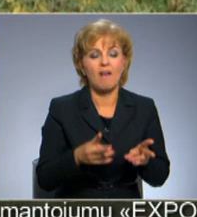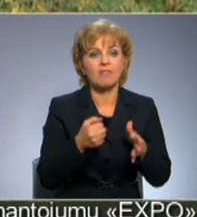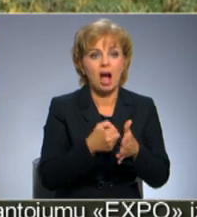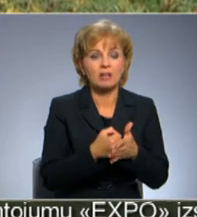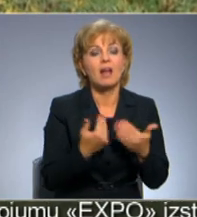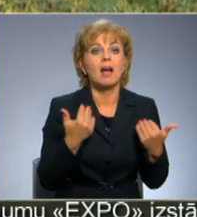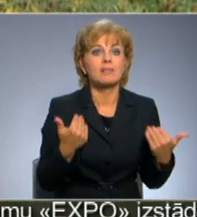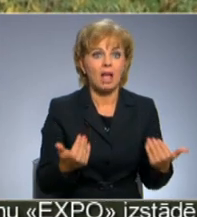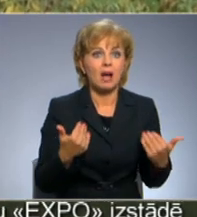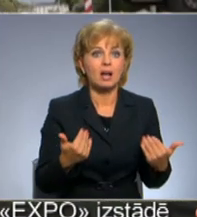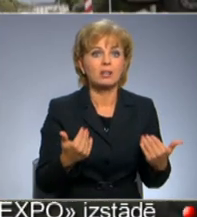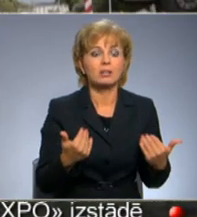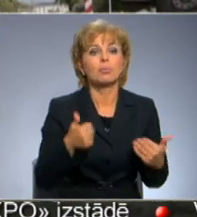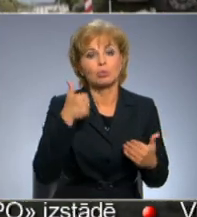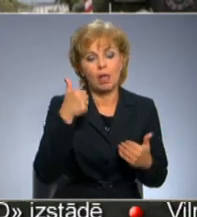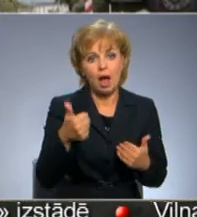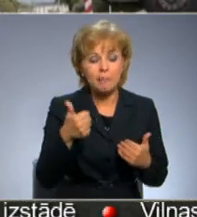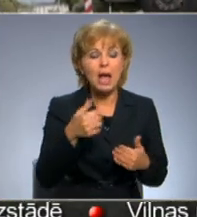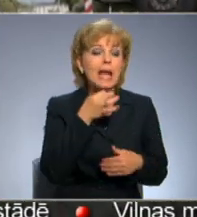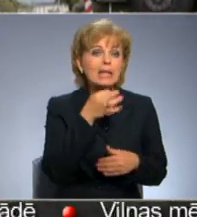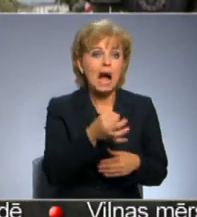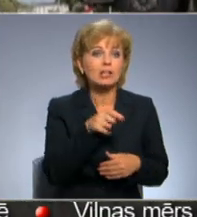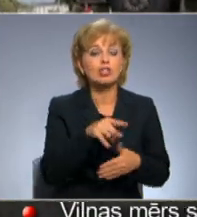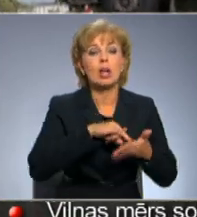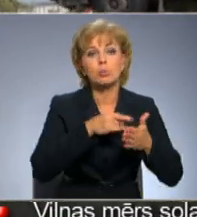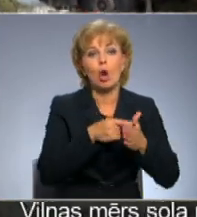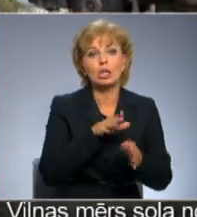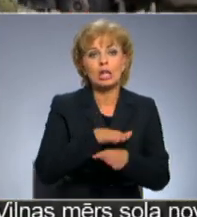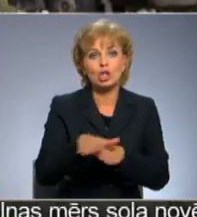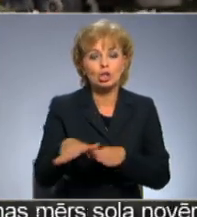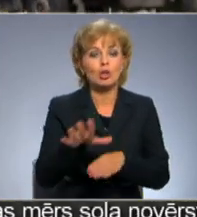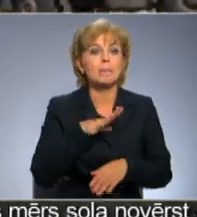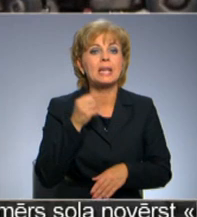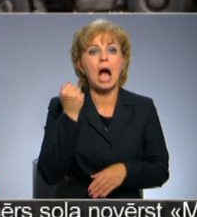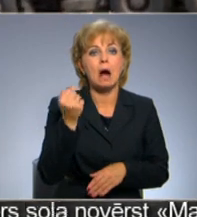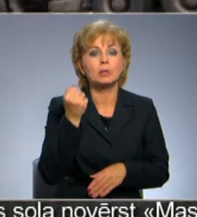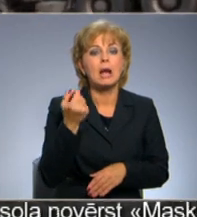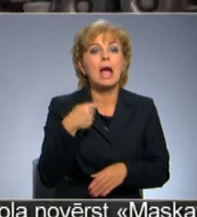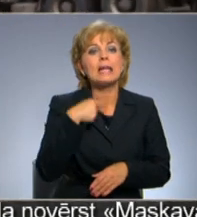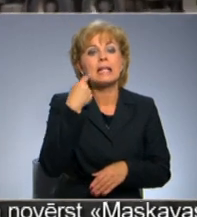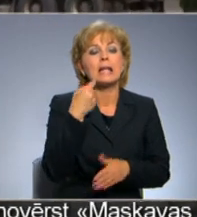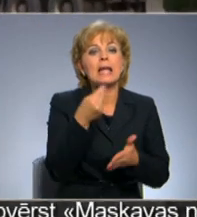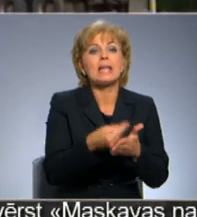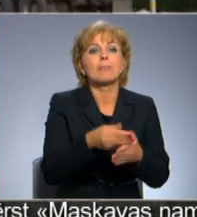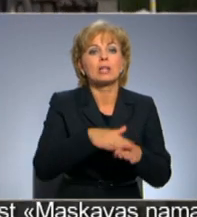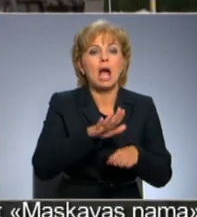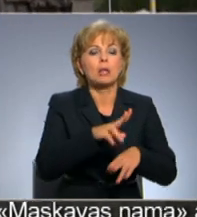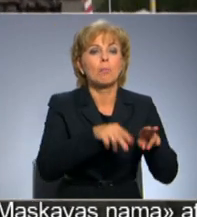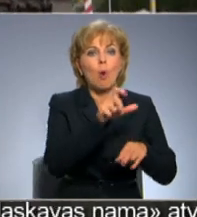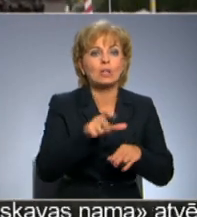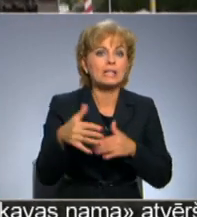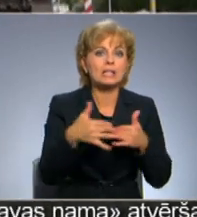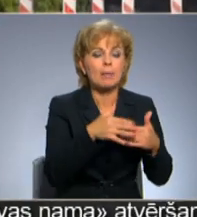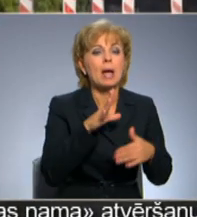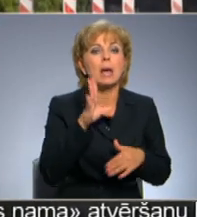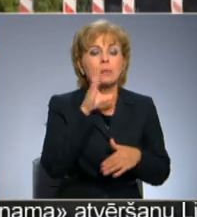jau nu, būs labi. Jāteic gan, ka šī projekta īstenošana bija apdraudēta ilgā iepirkuma dēļ, kad būvnieki cīnoties par